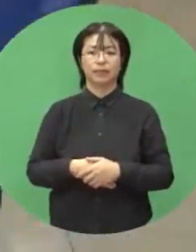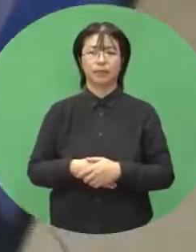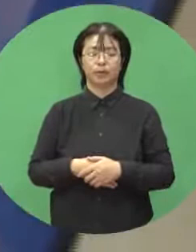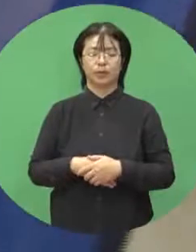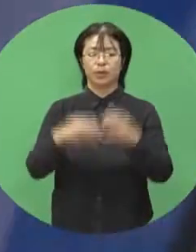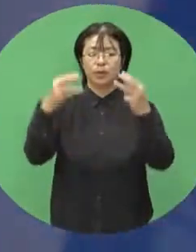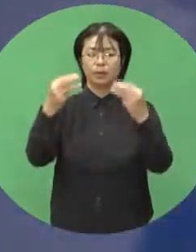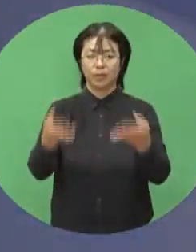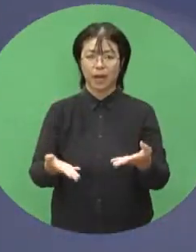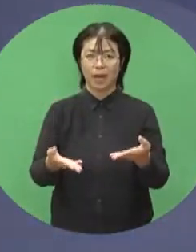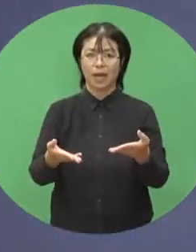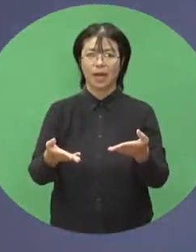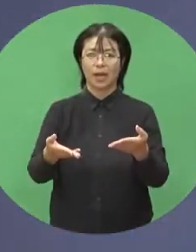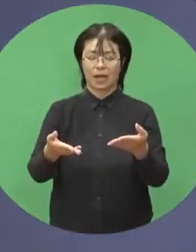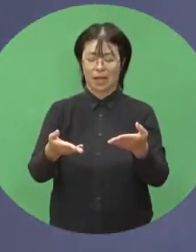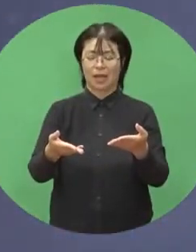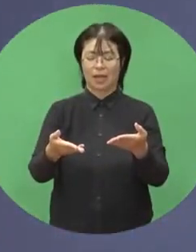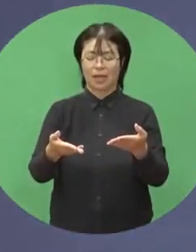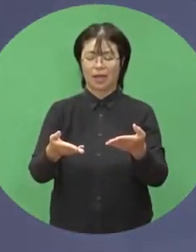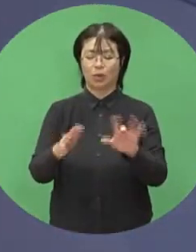これ、